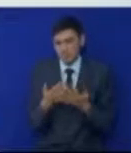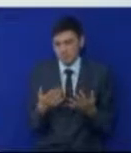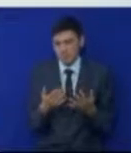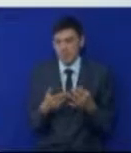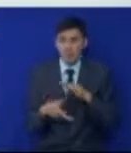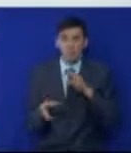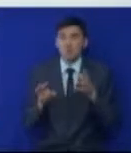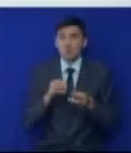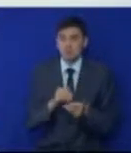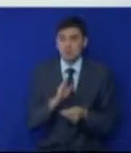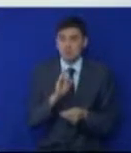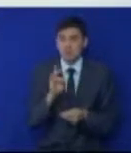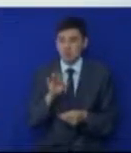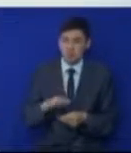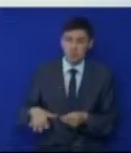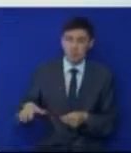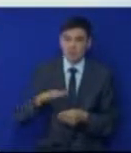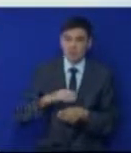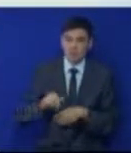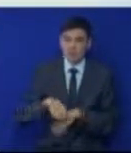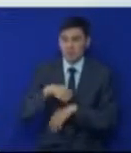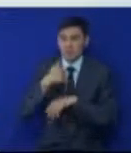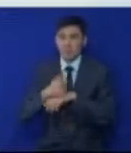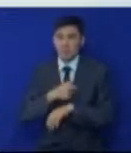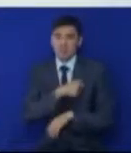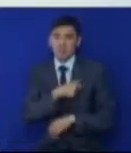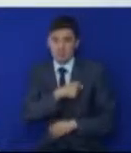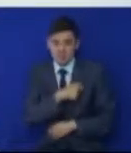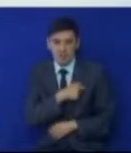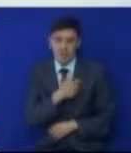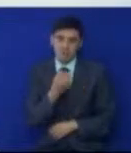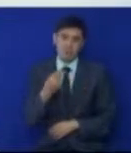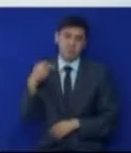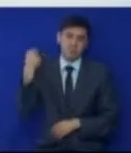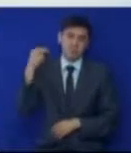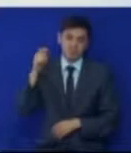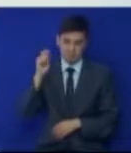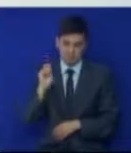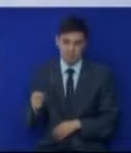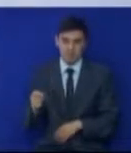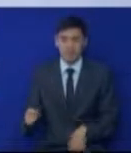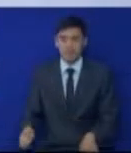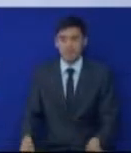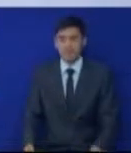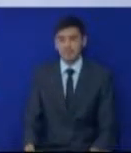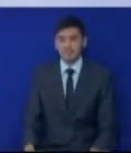Шығыс Қазақстан облыстық федерациясының бас жаттықтырушысы және президенті.